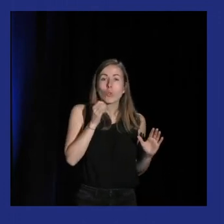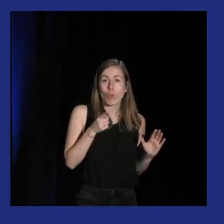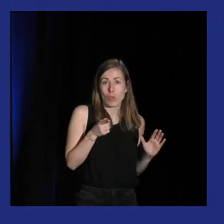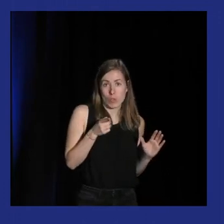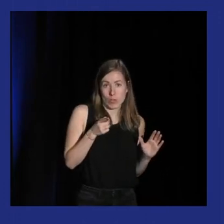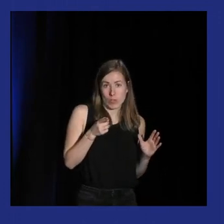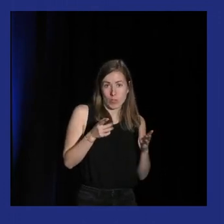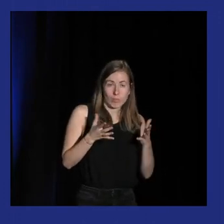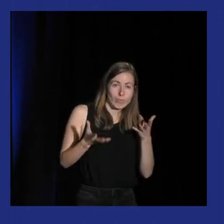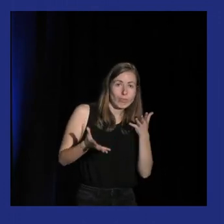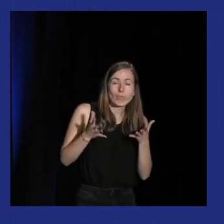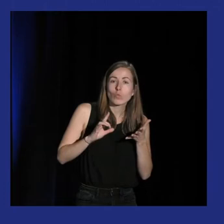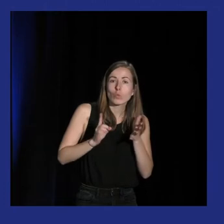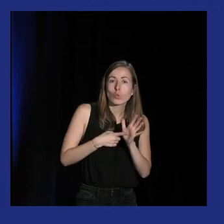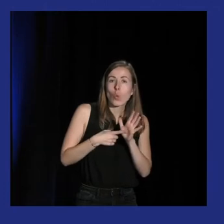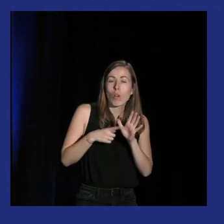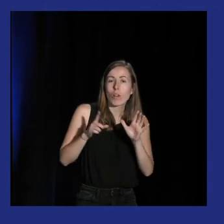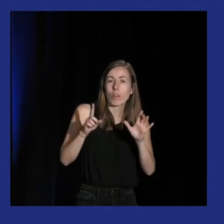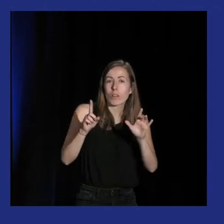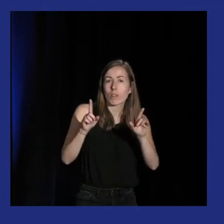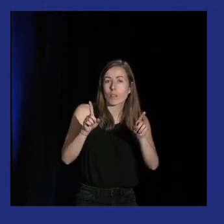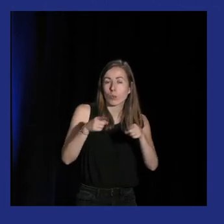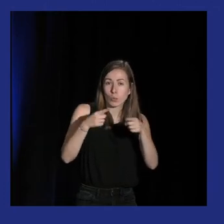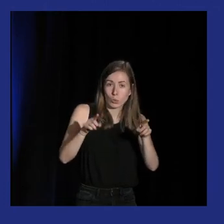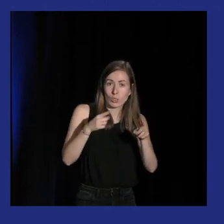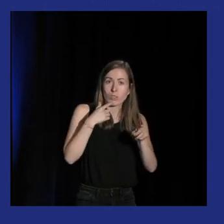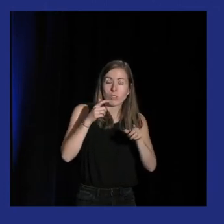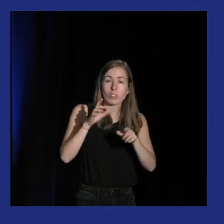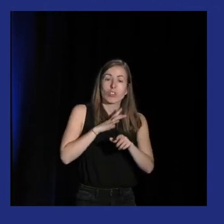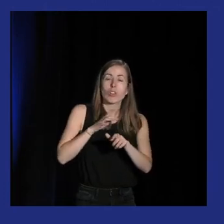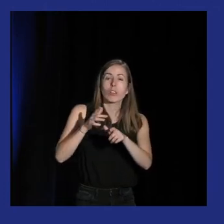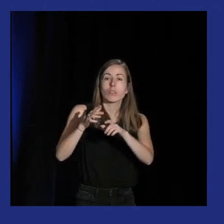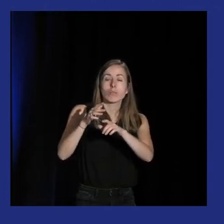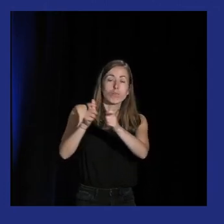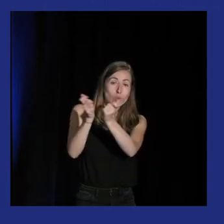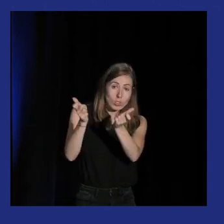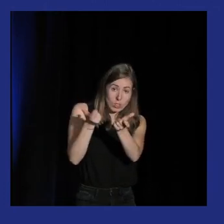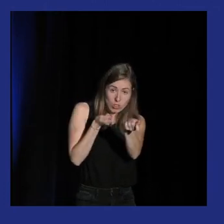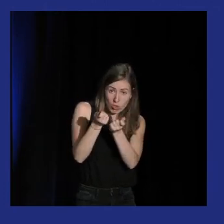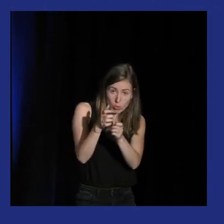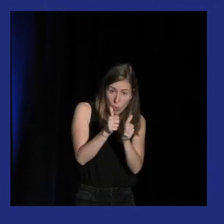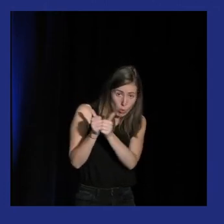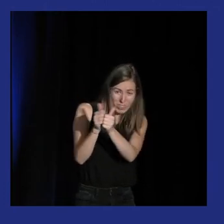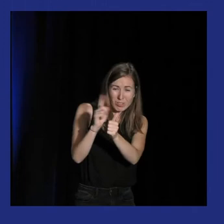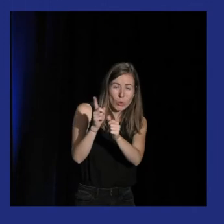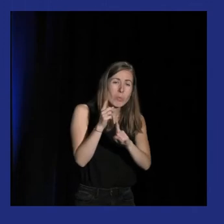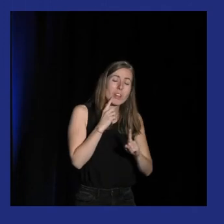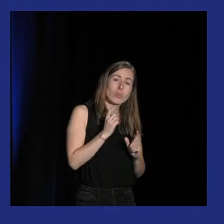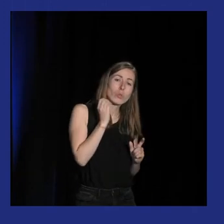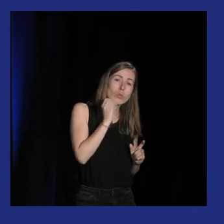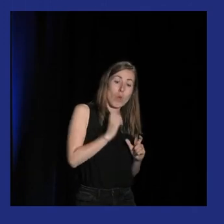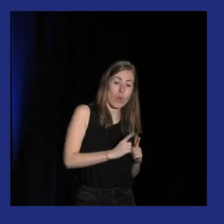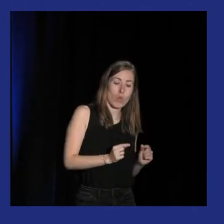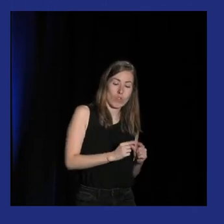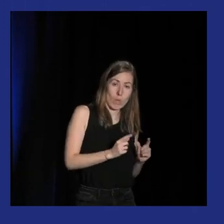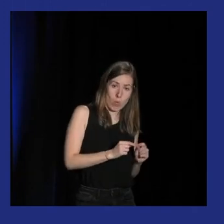pas gérés par des sociétés de gestion collective donc c'est c'est souvent le cas au Japon très